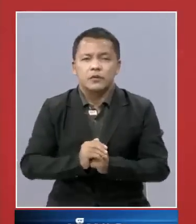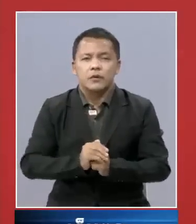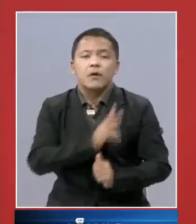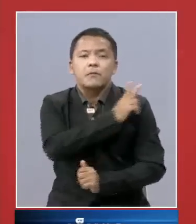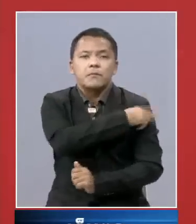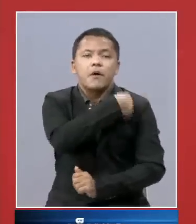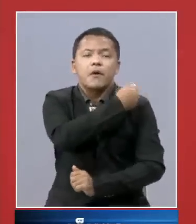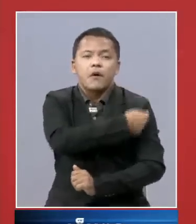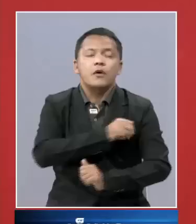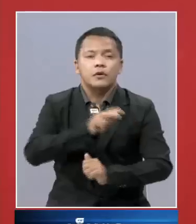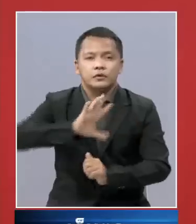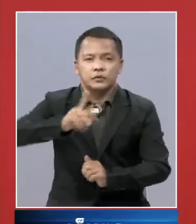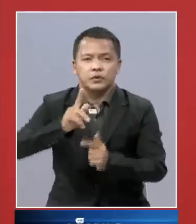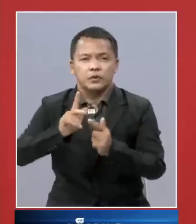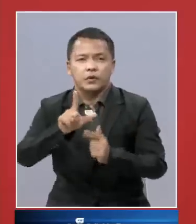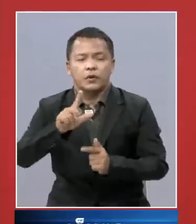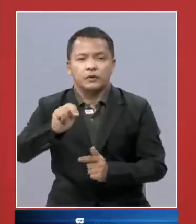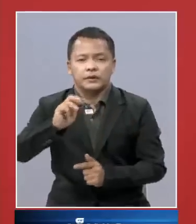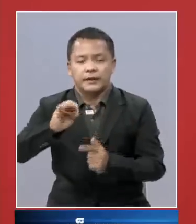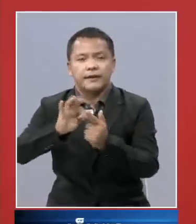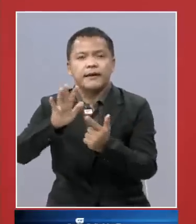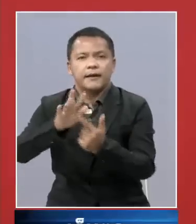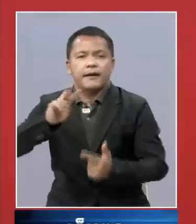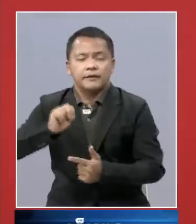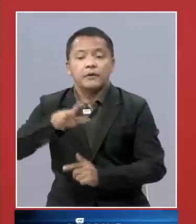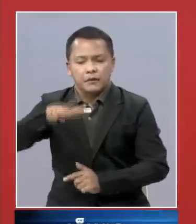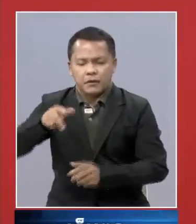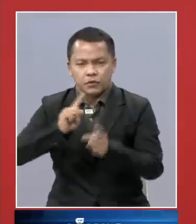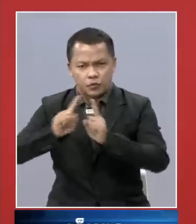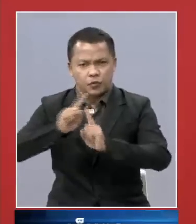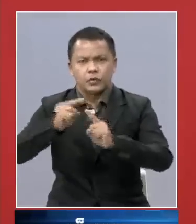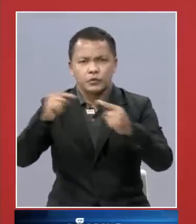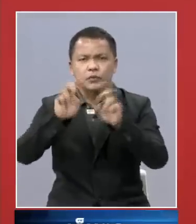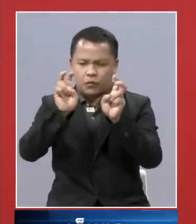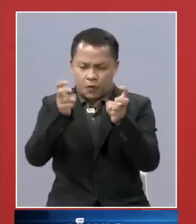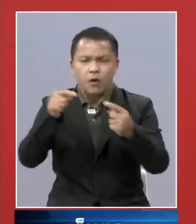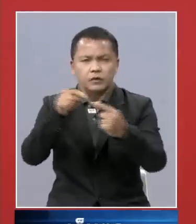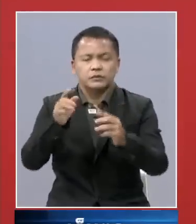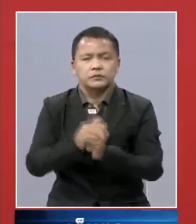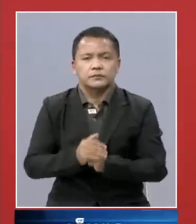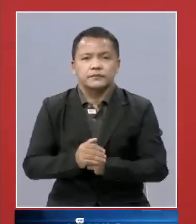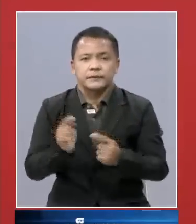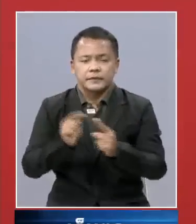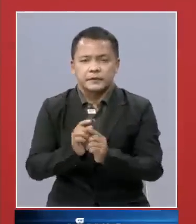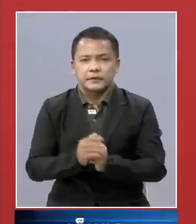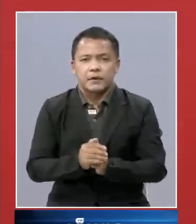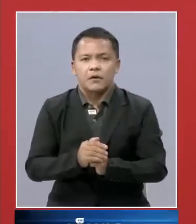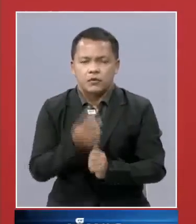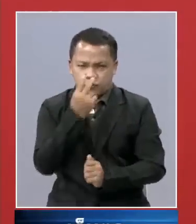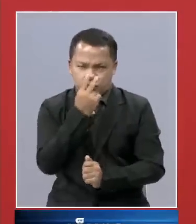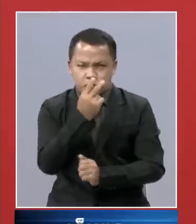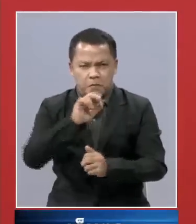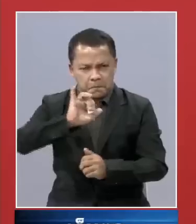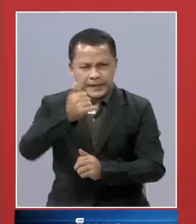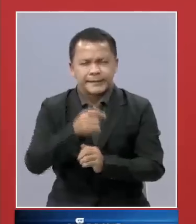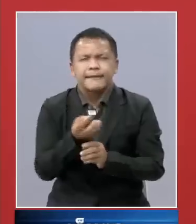ของหมอชลน่านเมื่อวานนี้ที่สัมมนาของทางเพื่อไทยเองเนี่ยก็พูดถึงประเด็นนี้แล้วก็จริงๆมองว่าอาจ